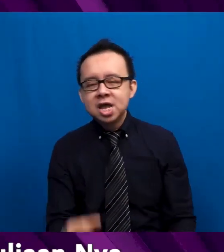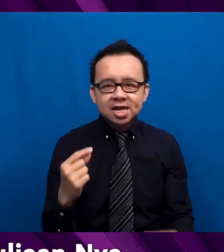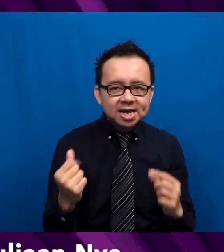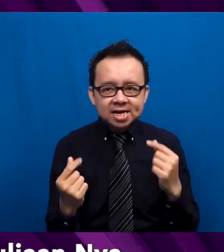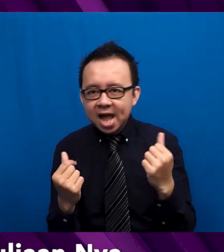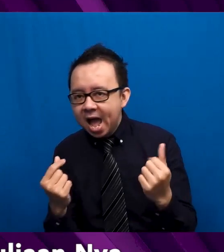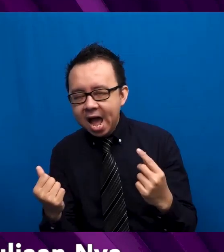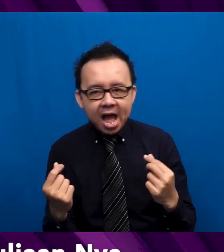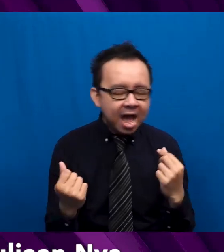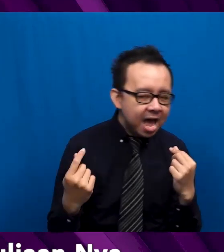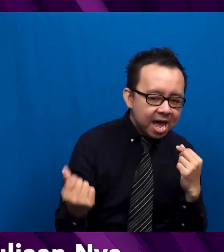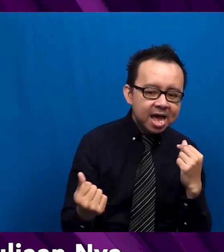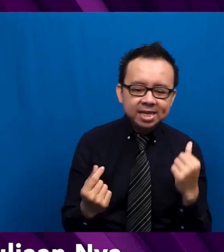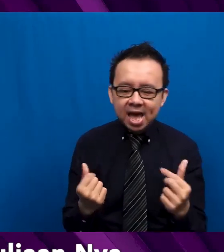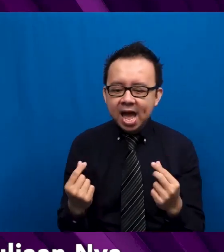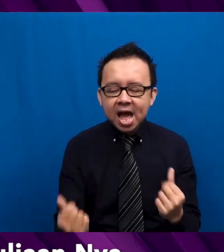Menurut